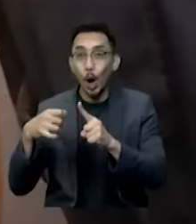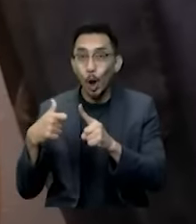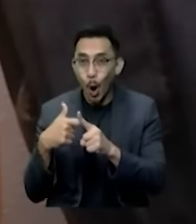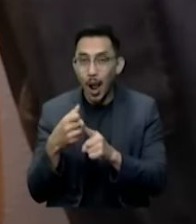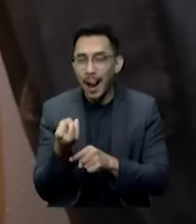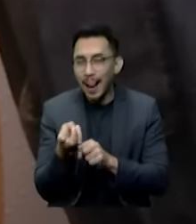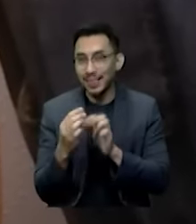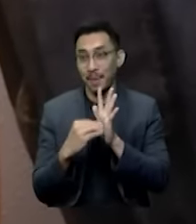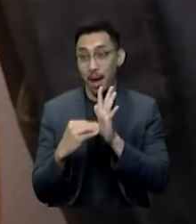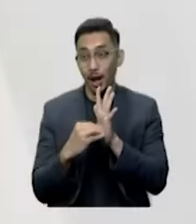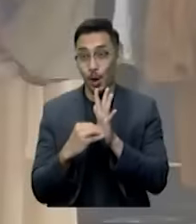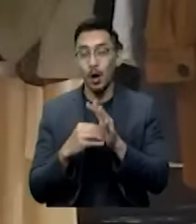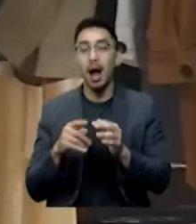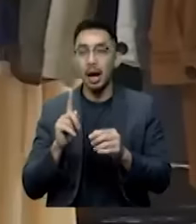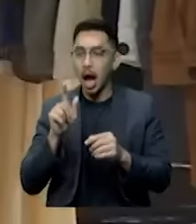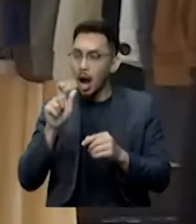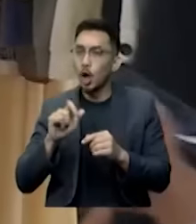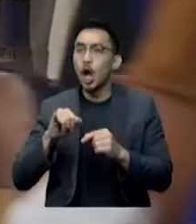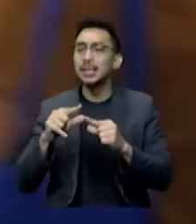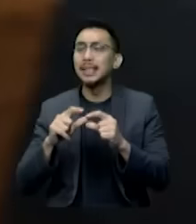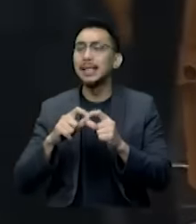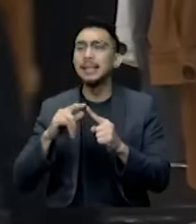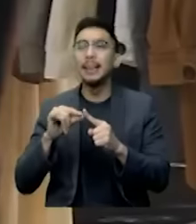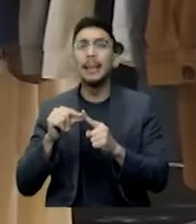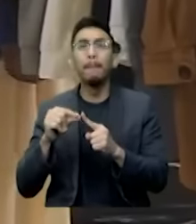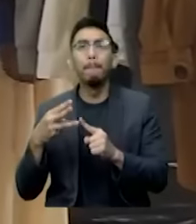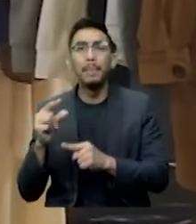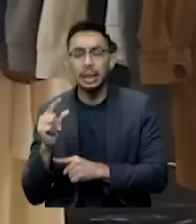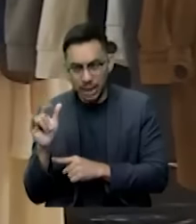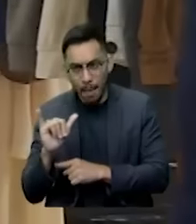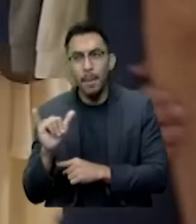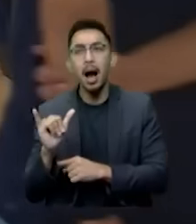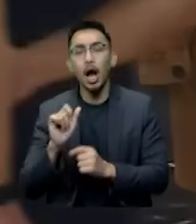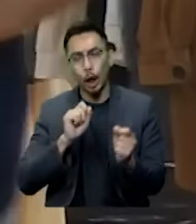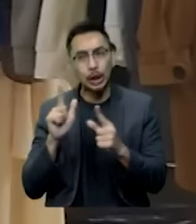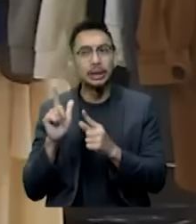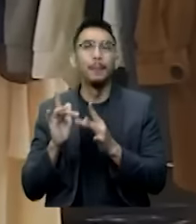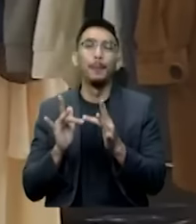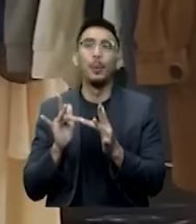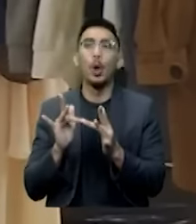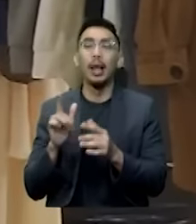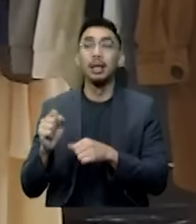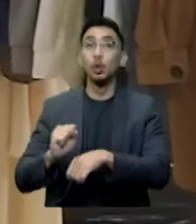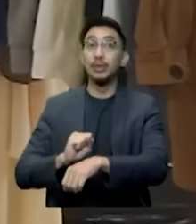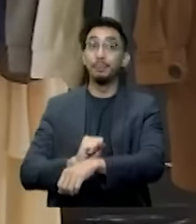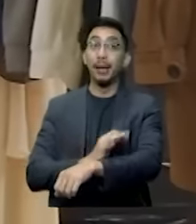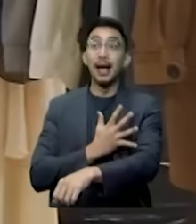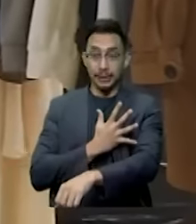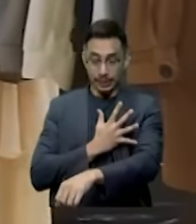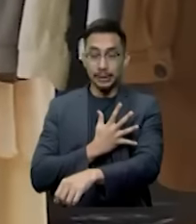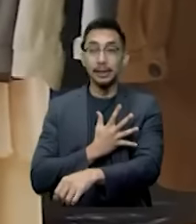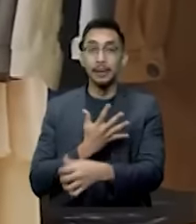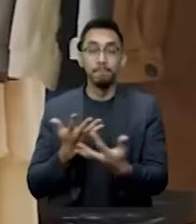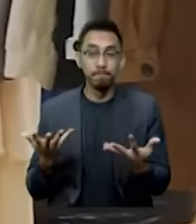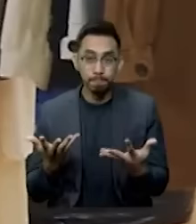dilakukan di Thailand. Ini inspirasinya berawal dari lagi ngetrendnya,